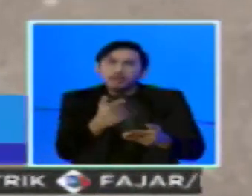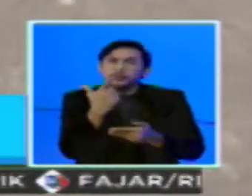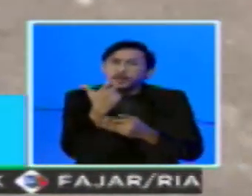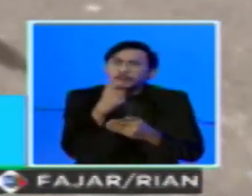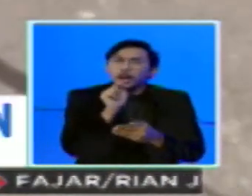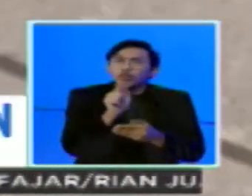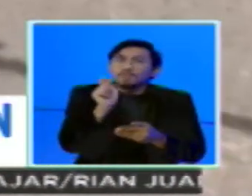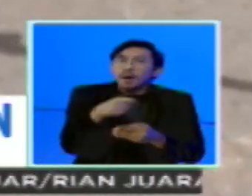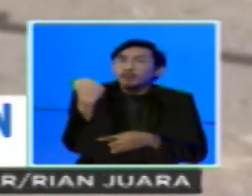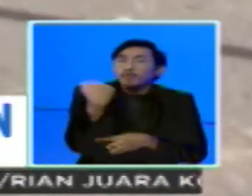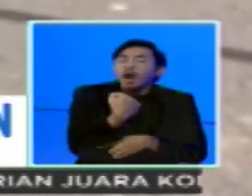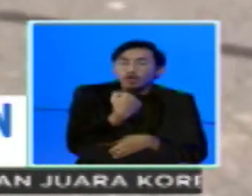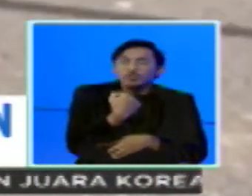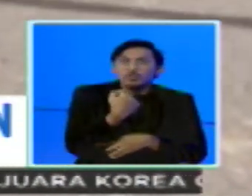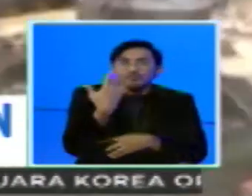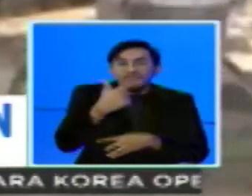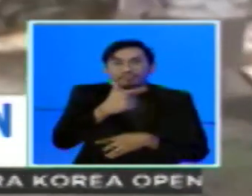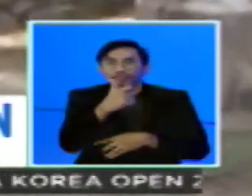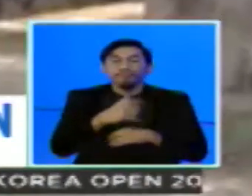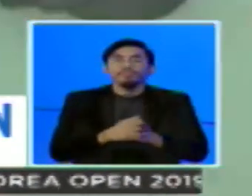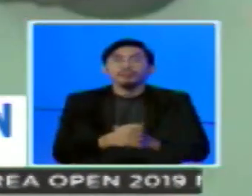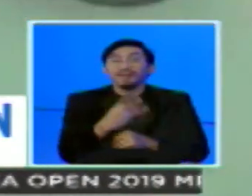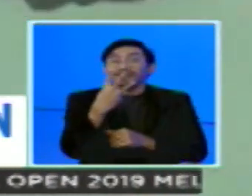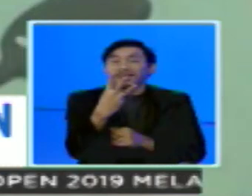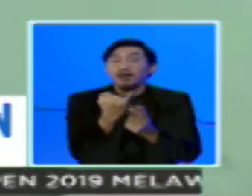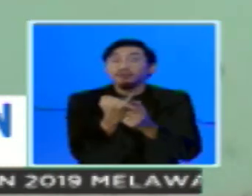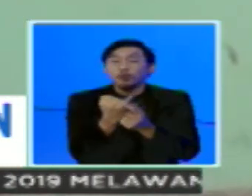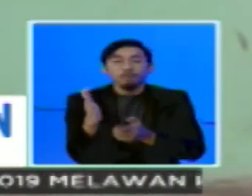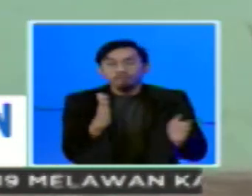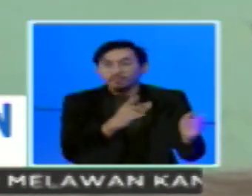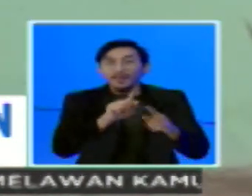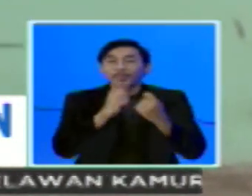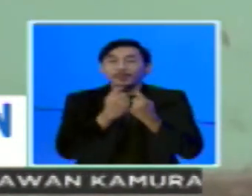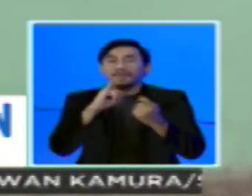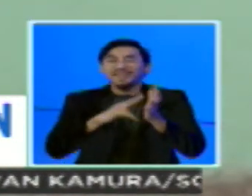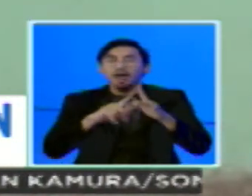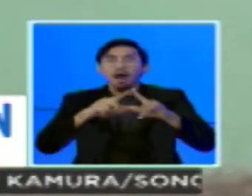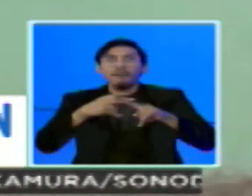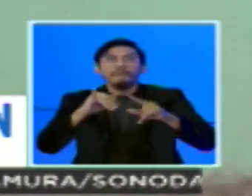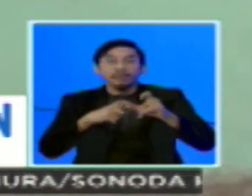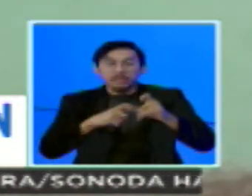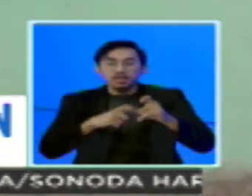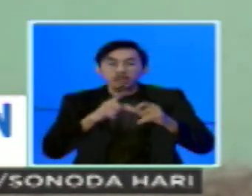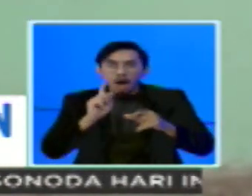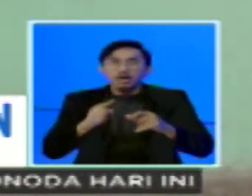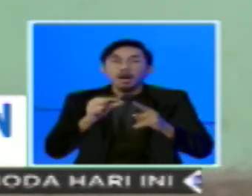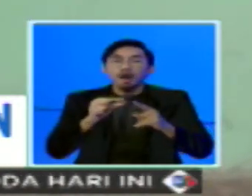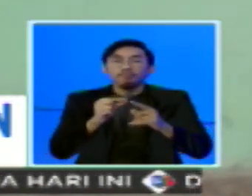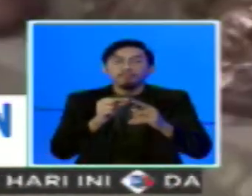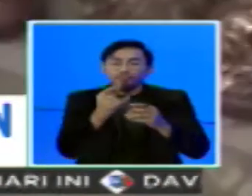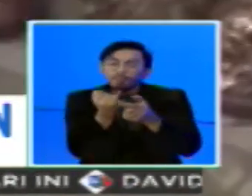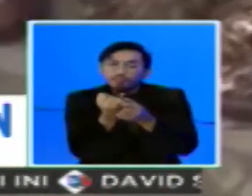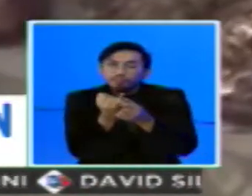pelaku penembakan. Selain 3 selongsong peluru, tim Inavis juga telah memiliki proyektil peluru. Hal tersebut dapat memudahkan kinerja